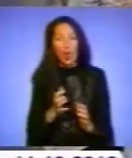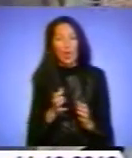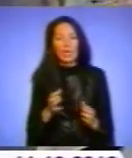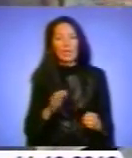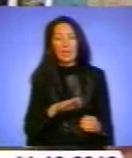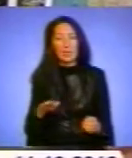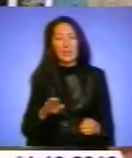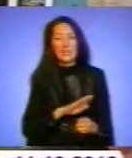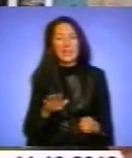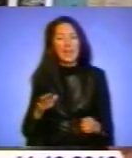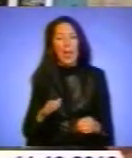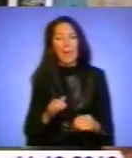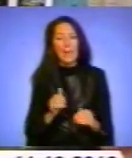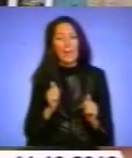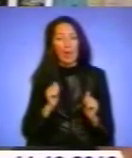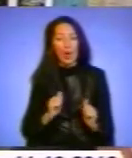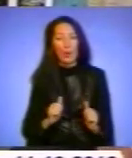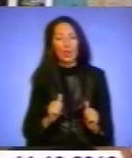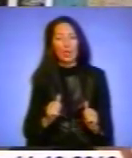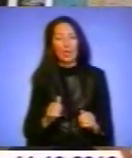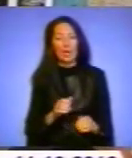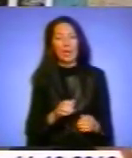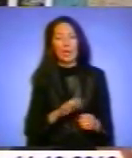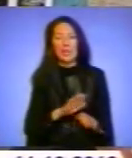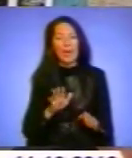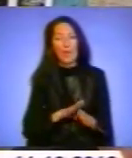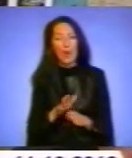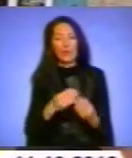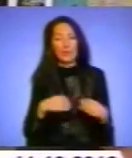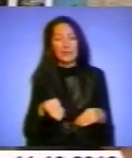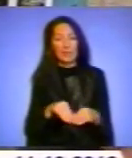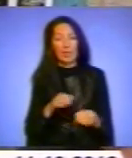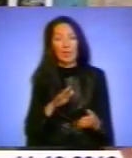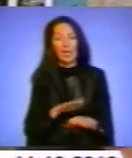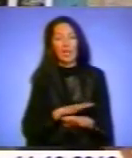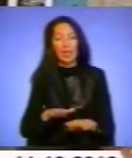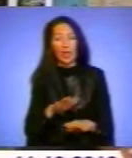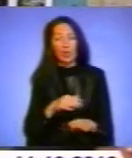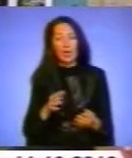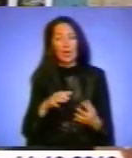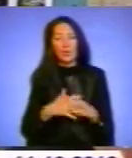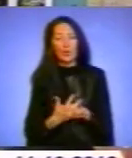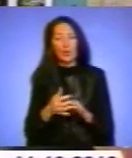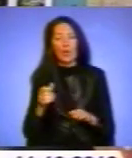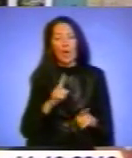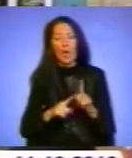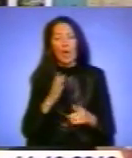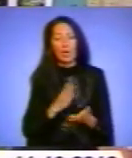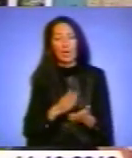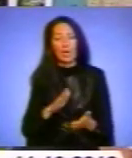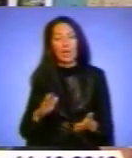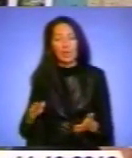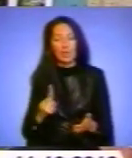сімей. На території сільської ради є троє дітей, які визнані як діти напівсироти, батьки